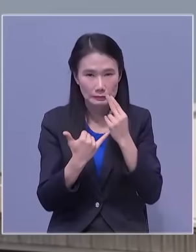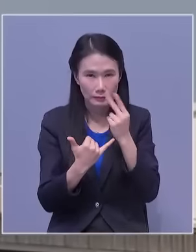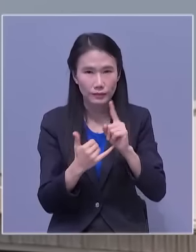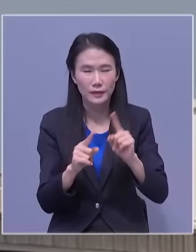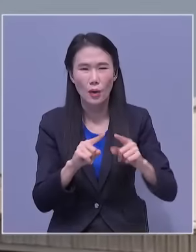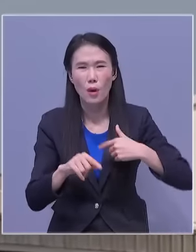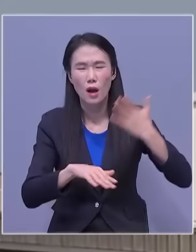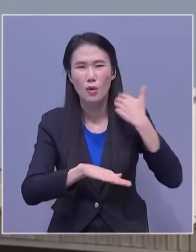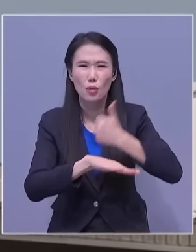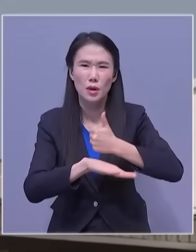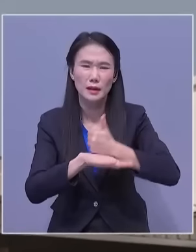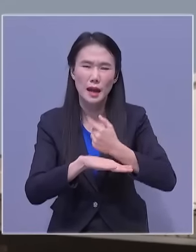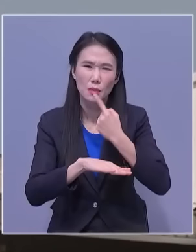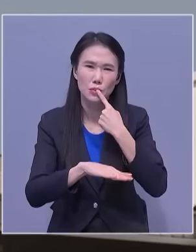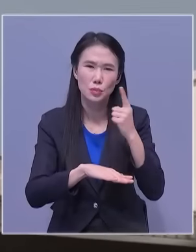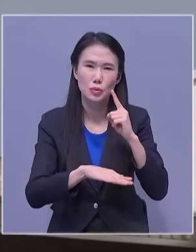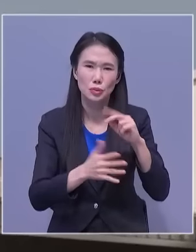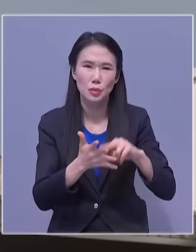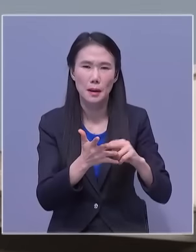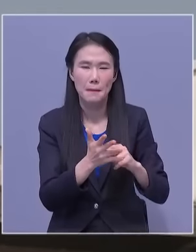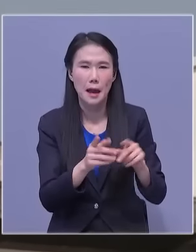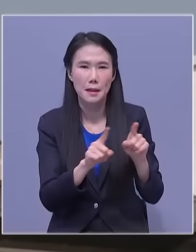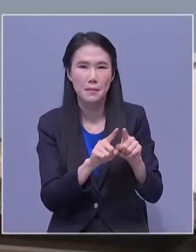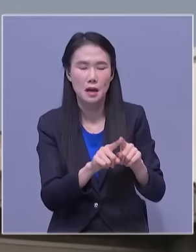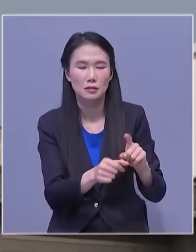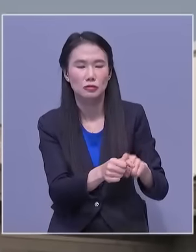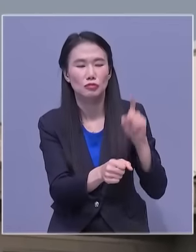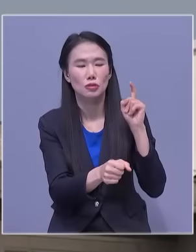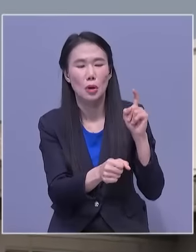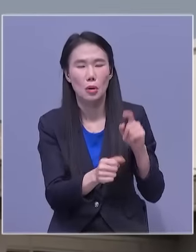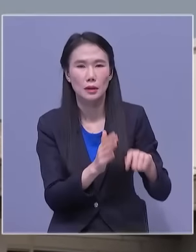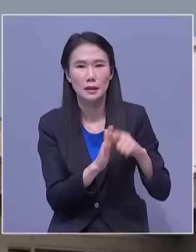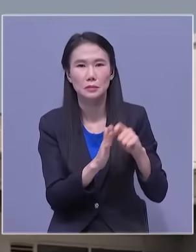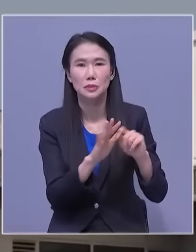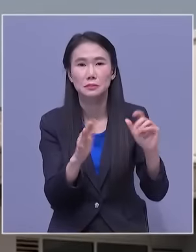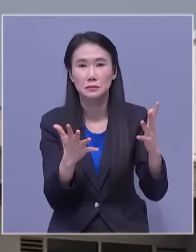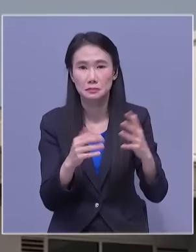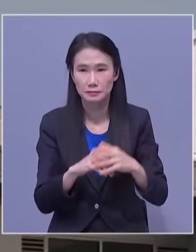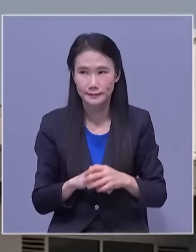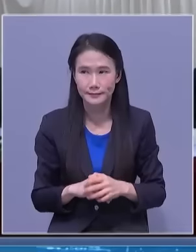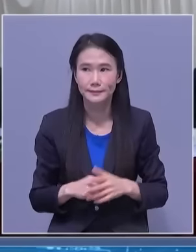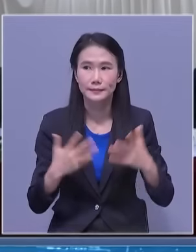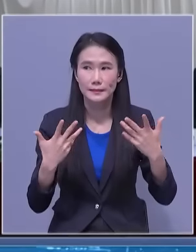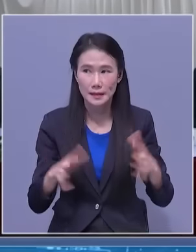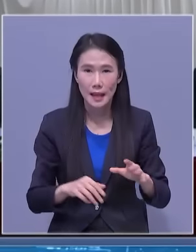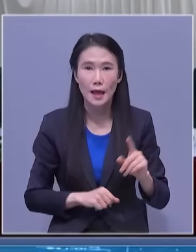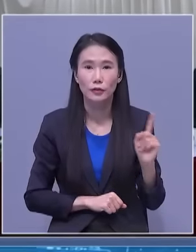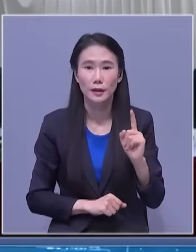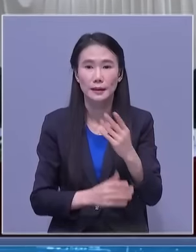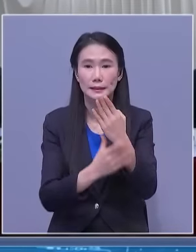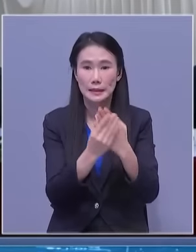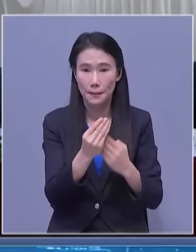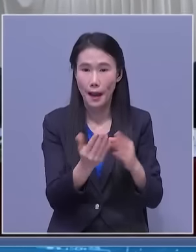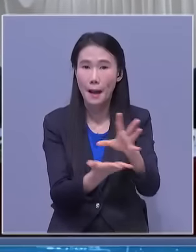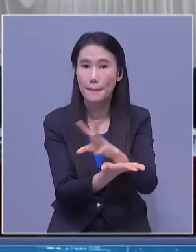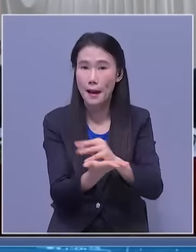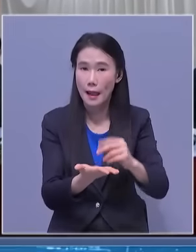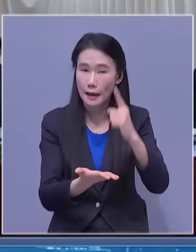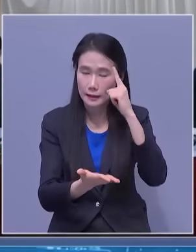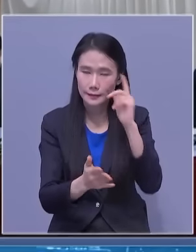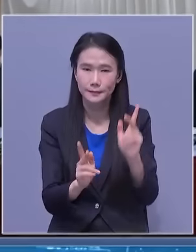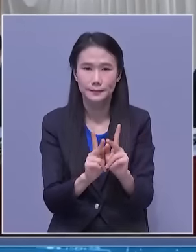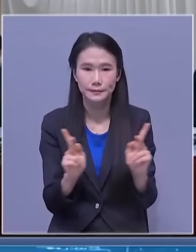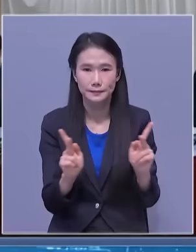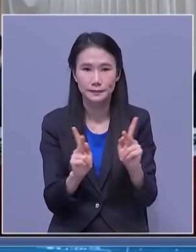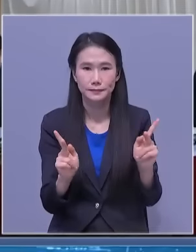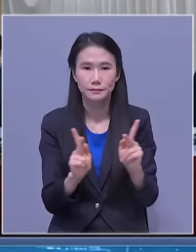คนก่อนกลับไปถอนแจ้งความโดยไม่มีเหตุผลนะคะออซึ่งต่อมาสภามหาวิทยาลัยก็มีการตั้งกรรมการ